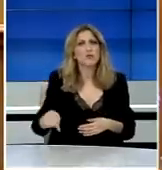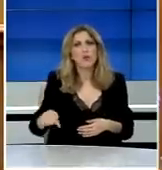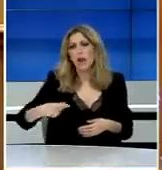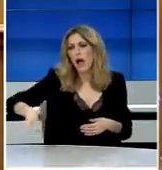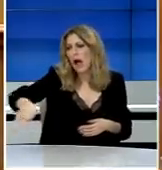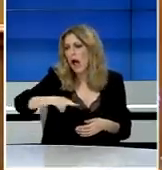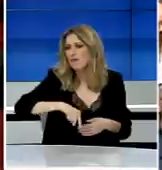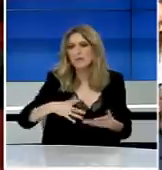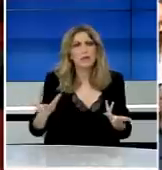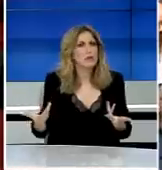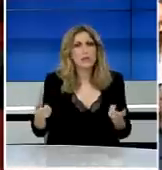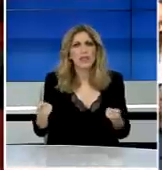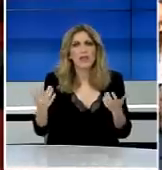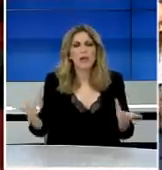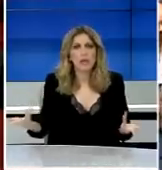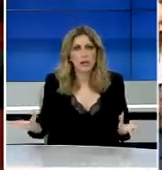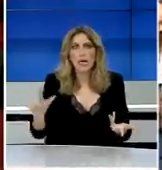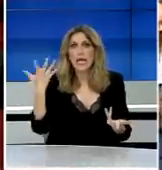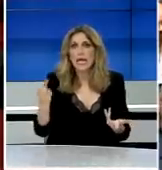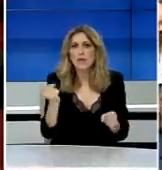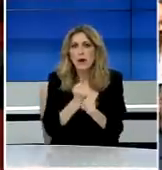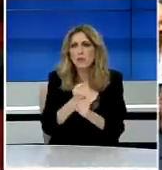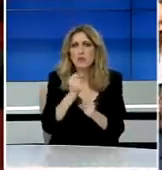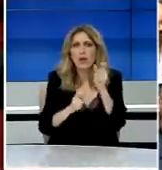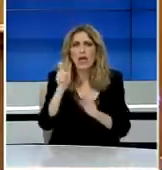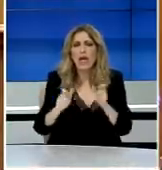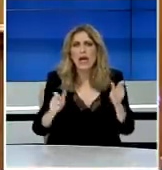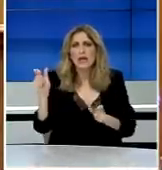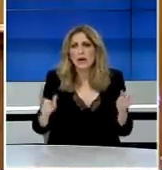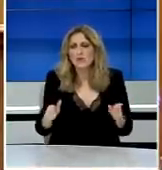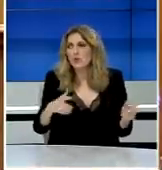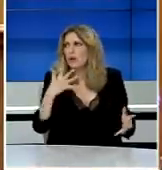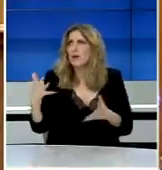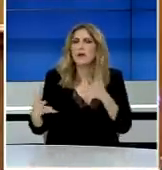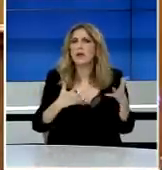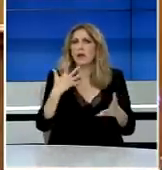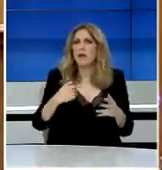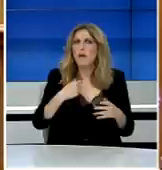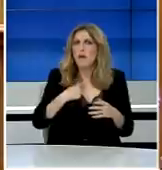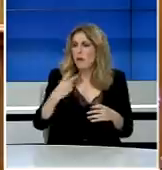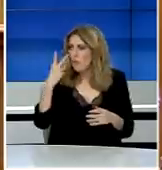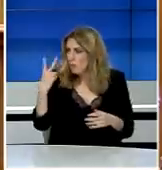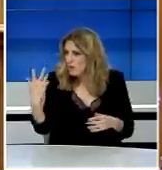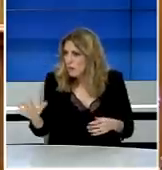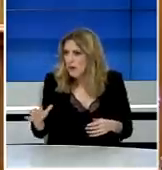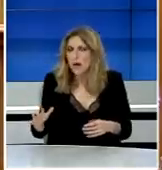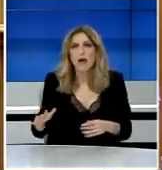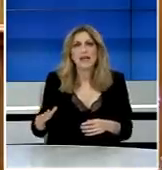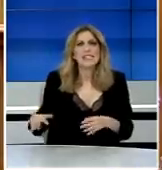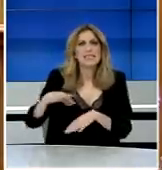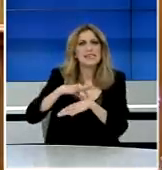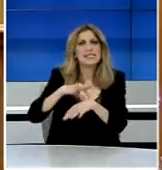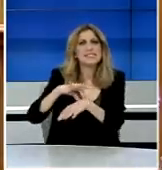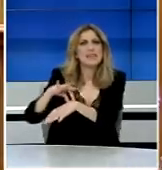εργαζόμενοι. Αόρατοι, ξεναγοί, είδα εγώ στη Ρόδο, μου λένε οι άνθρωποι ότι θα αποκτήσουν εισόδημα 16 μήνες μετά την τελευταία φορά που